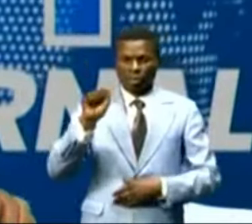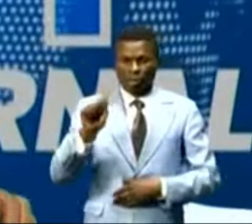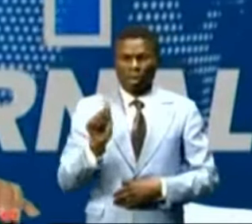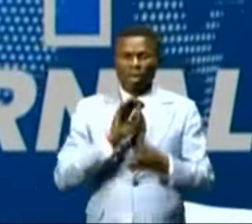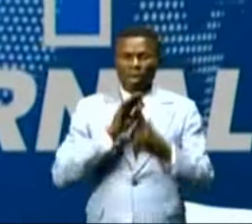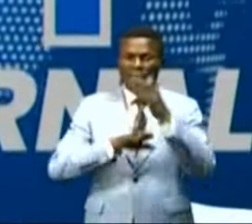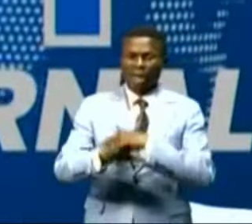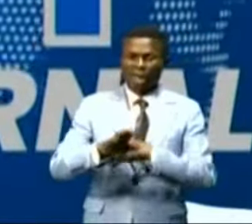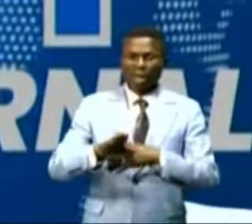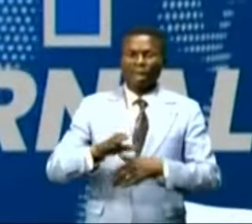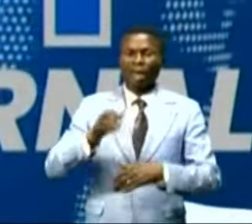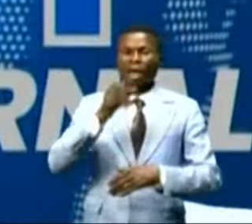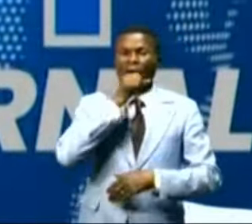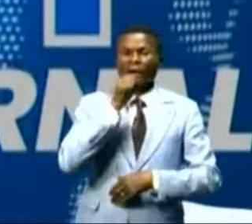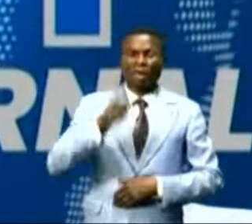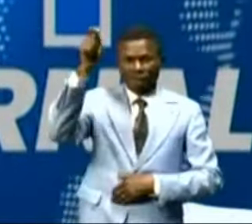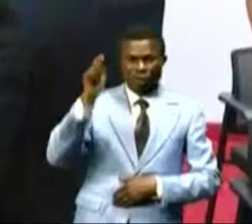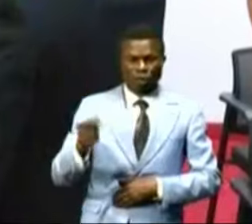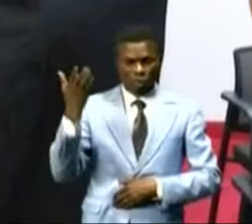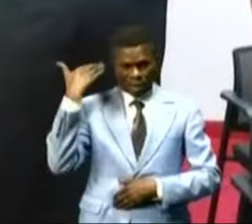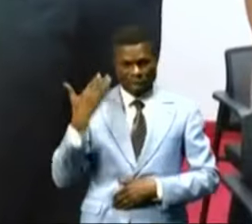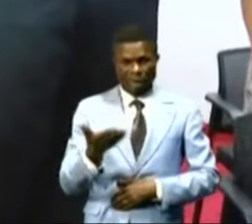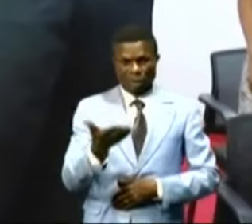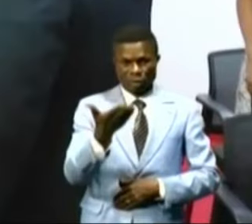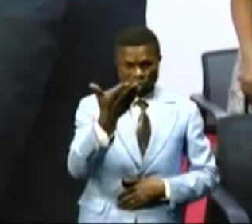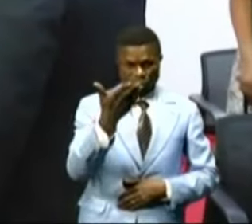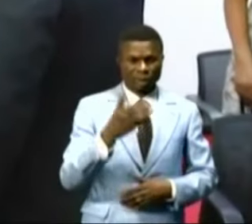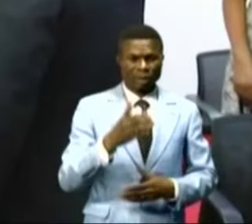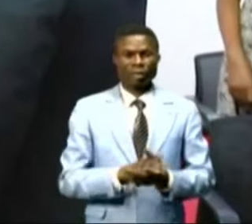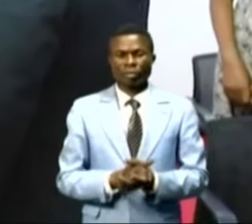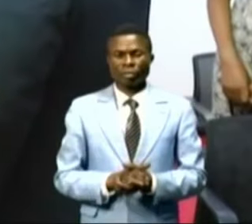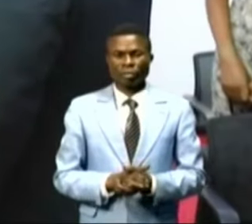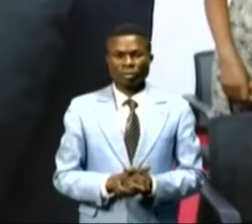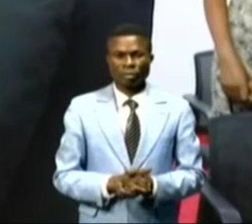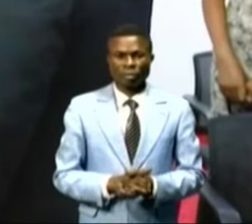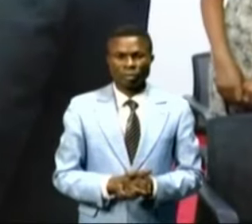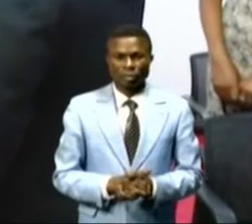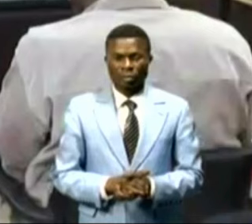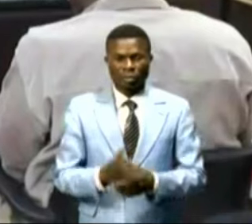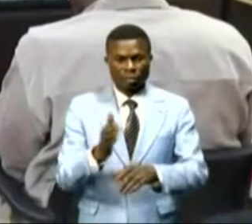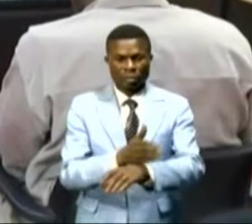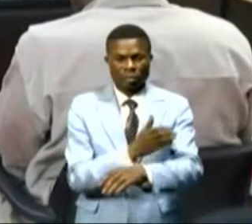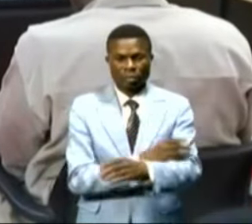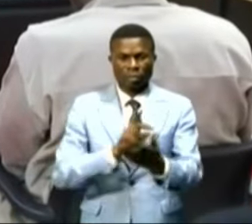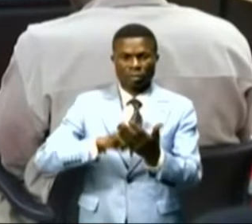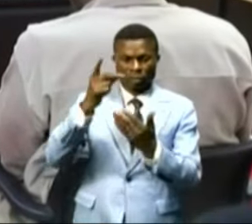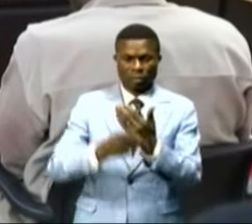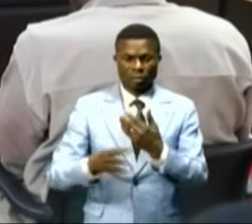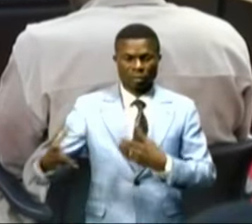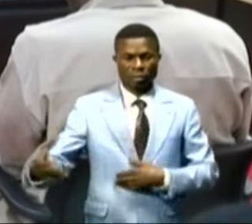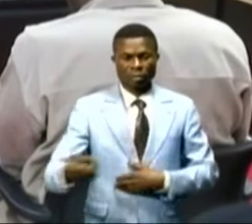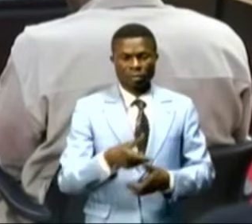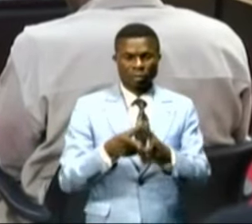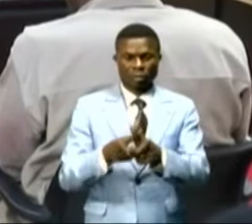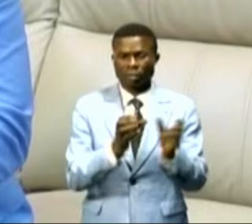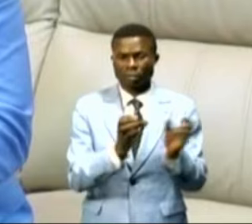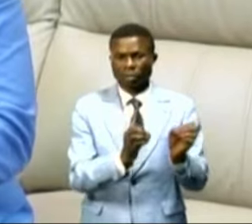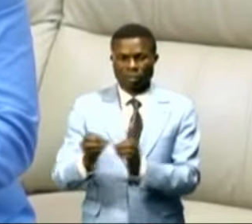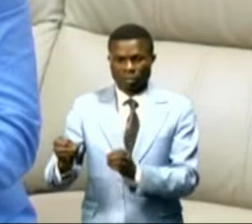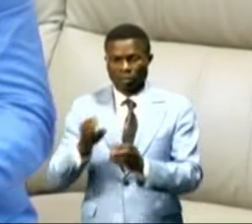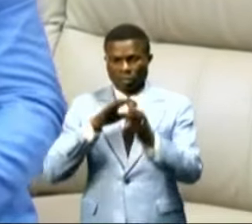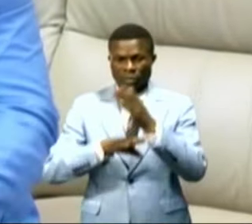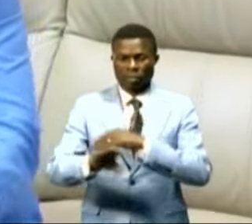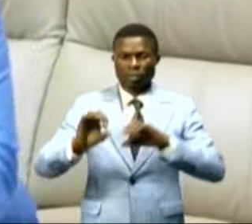des ex-combattants. Peggy Mukunda. Échange sur l'avancement du programme de désarmement, de mobilisation,